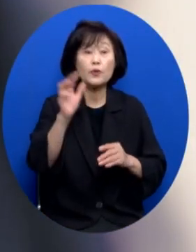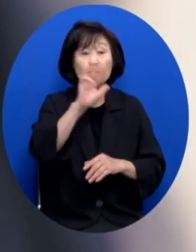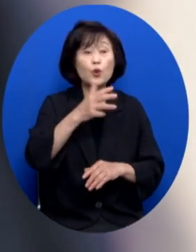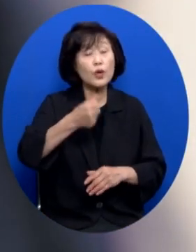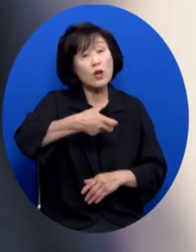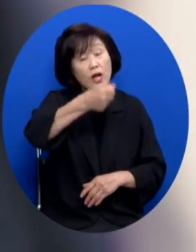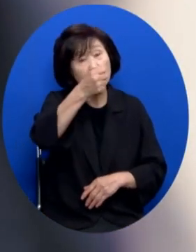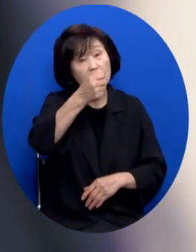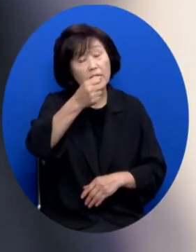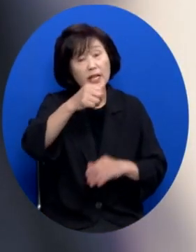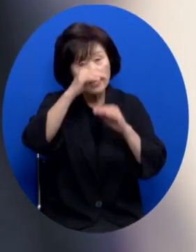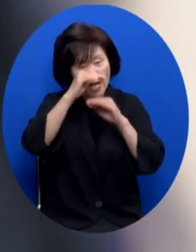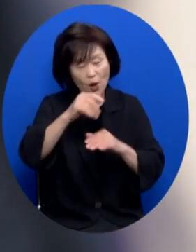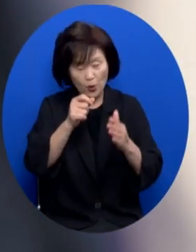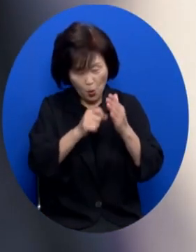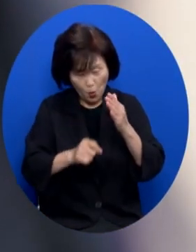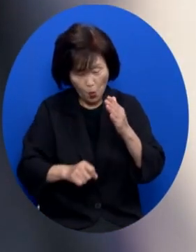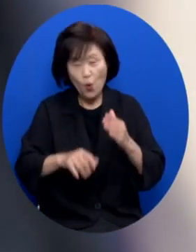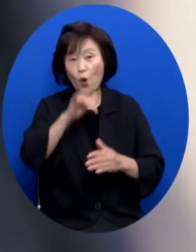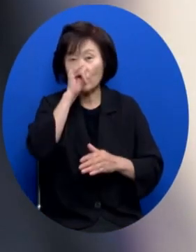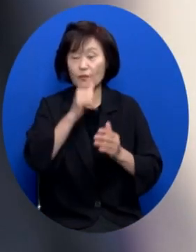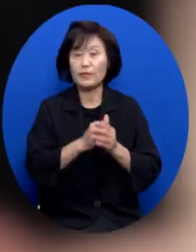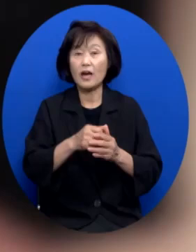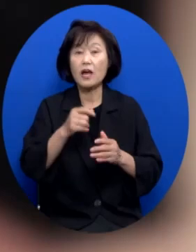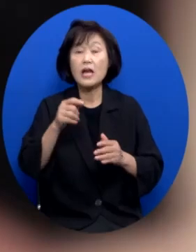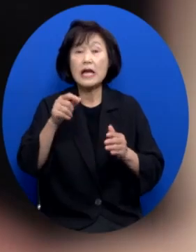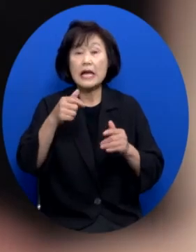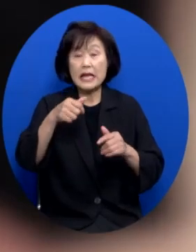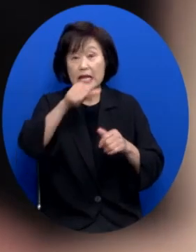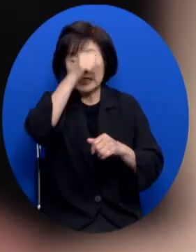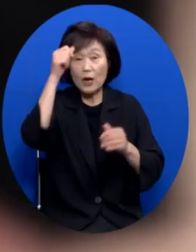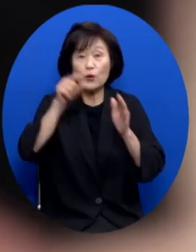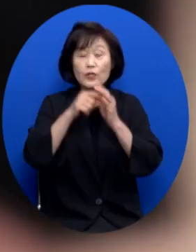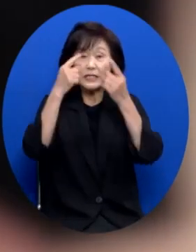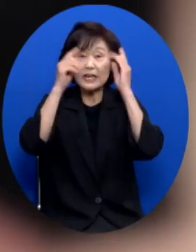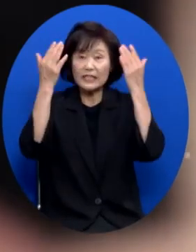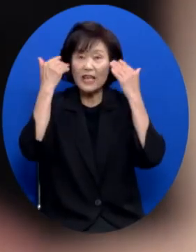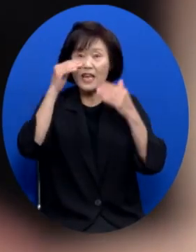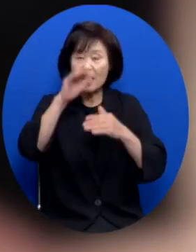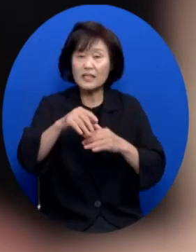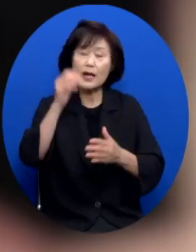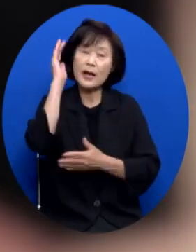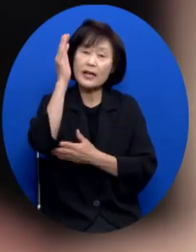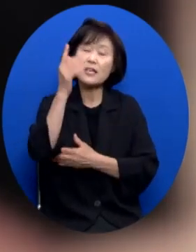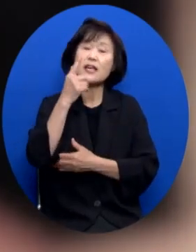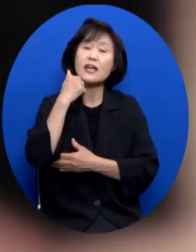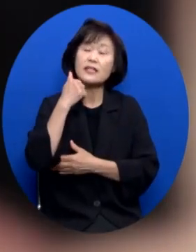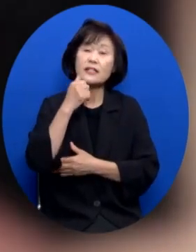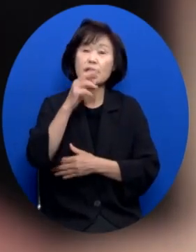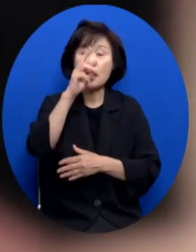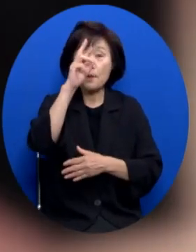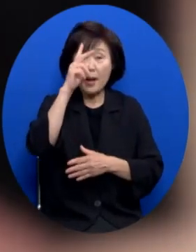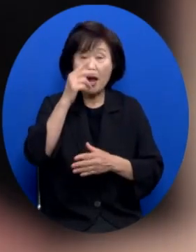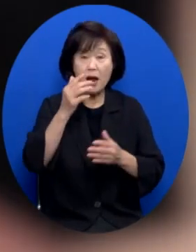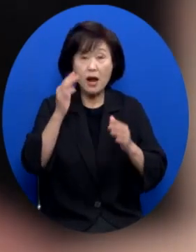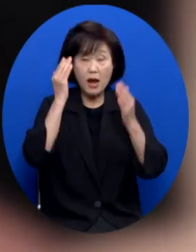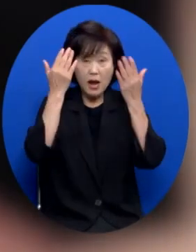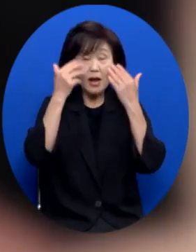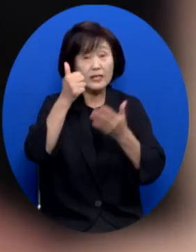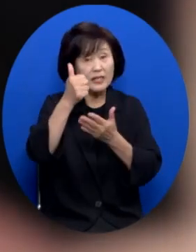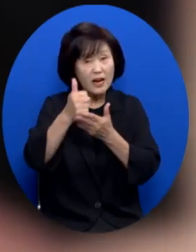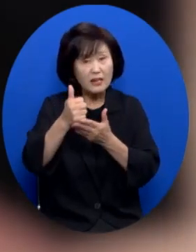담겨 있는데요. 네. 이 장신대에서 1948년부터 89년까지 강의했던 박 학장은 분열